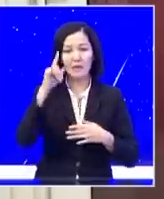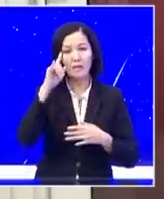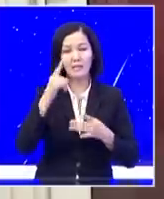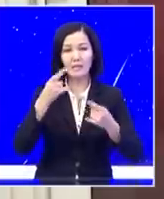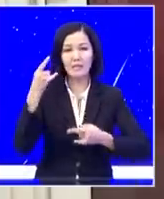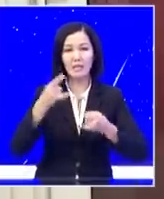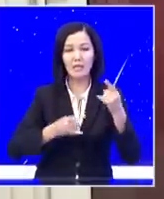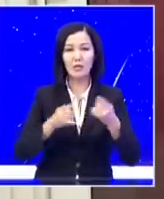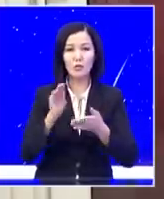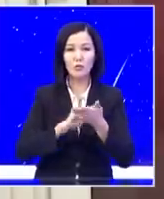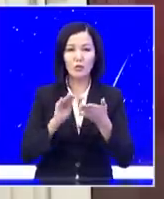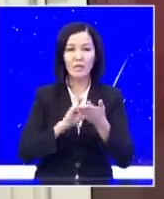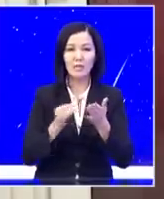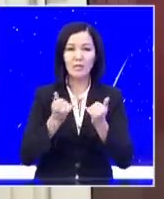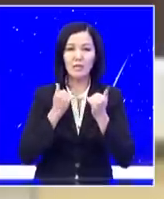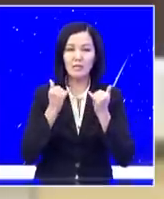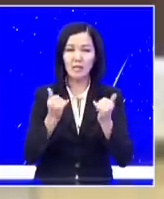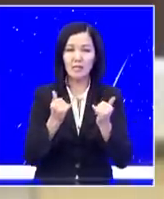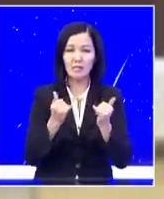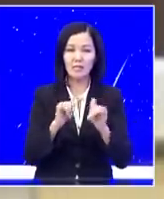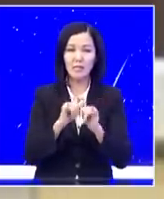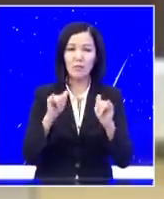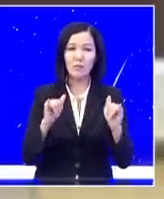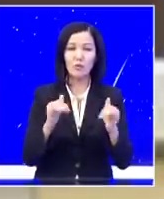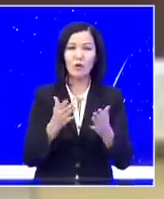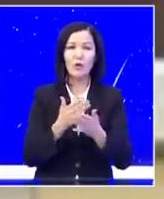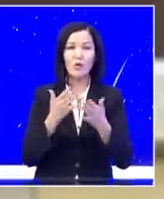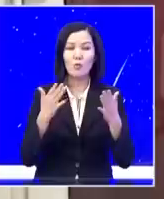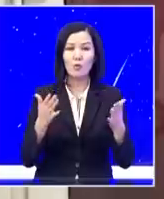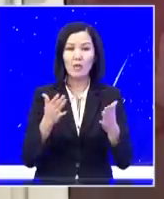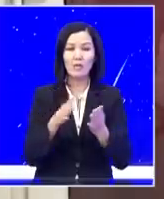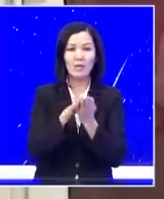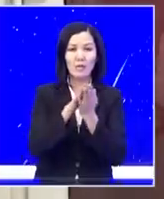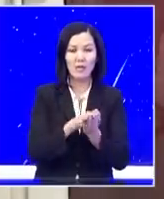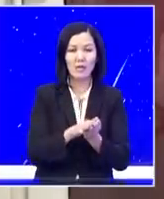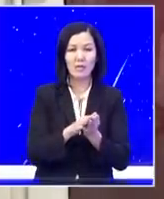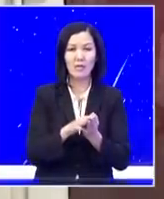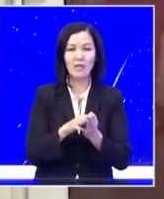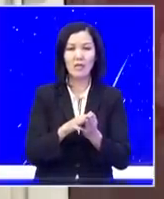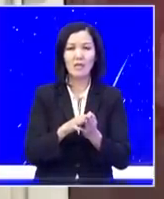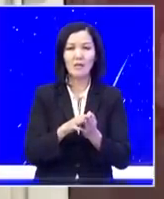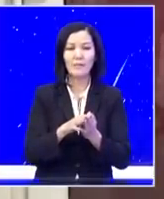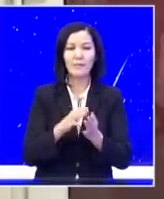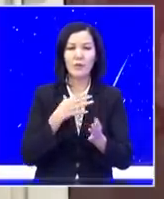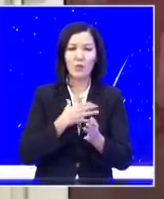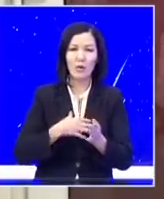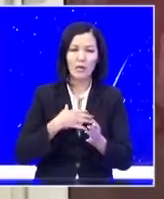тележурналистикасы үшін үлкен ауыр қаза болды. Туған туыстарына,